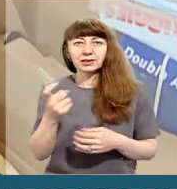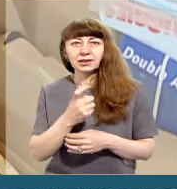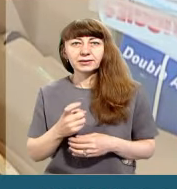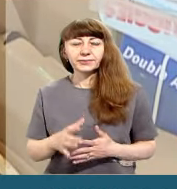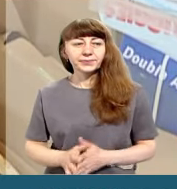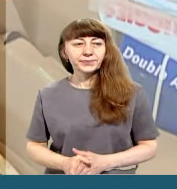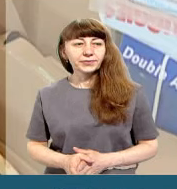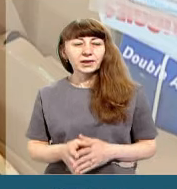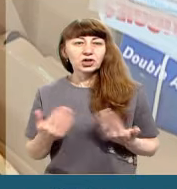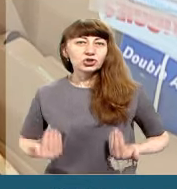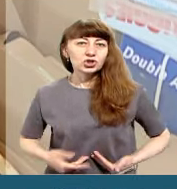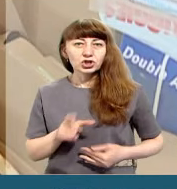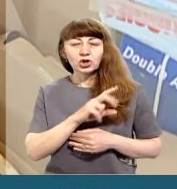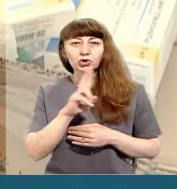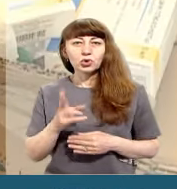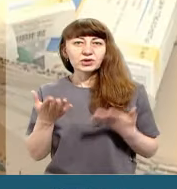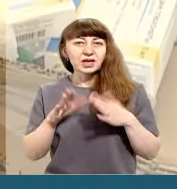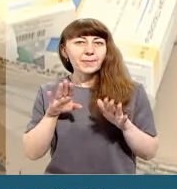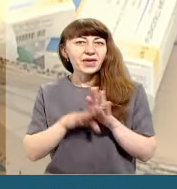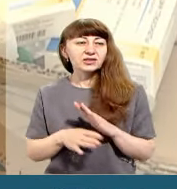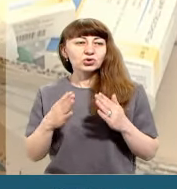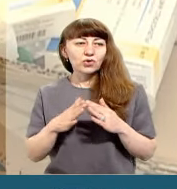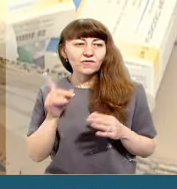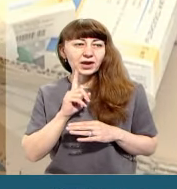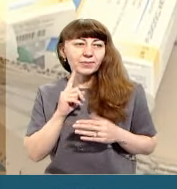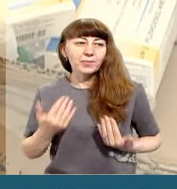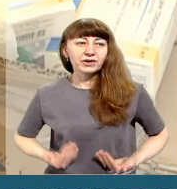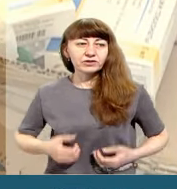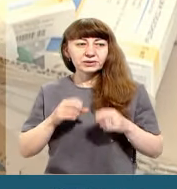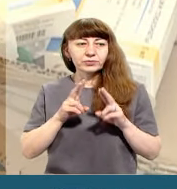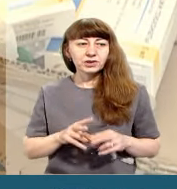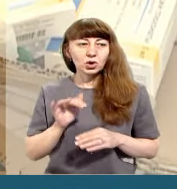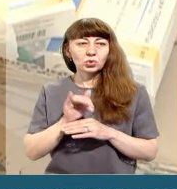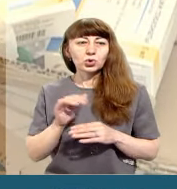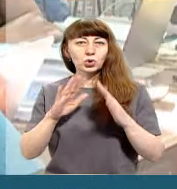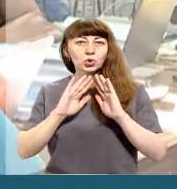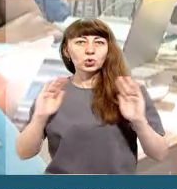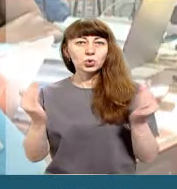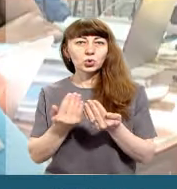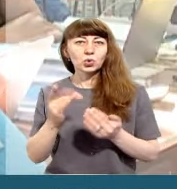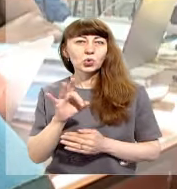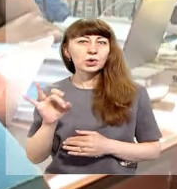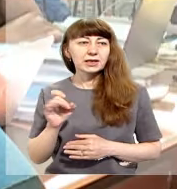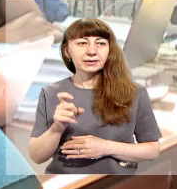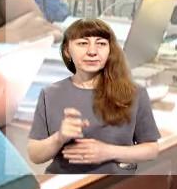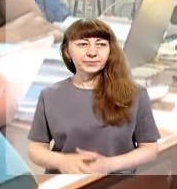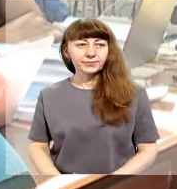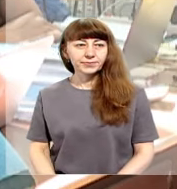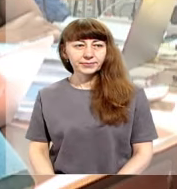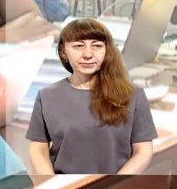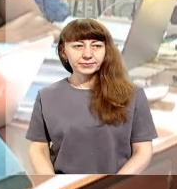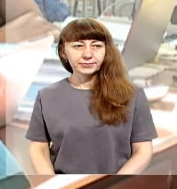гигиены. Сельчане, что остались без крыши над головой, сегодня временно проживают в специально установленных юртах.